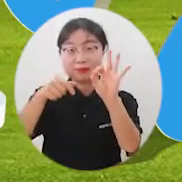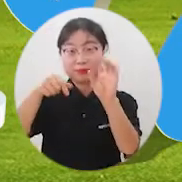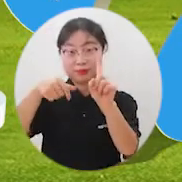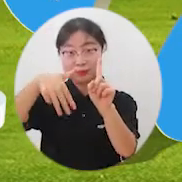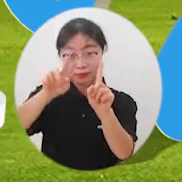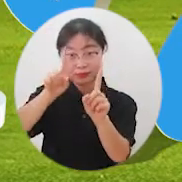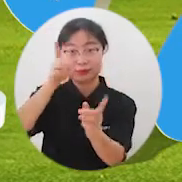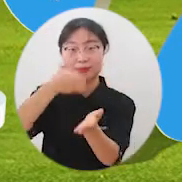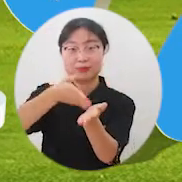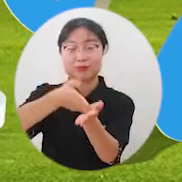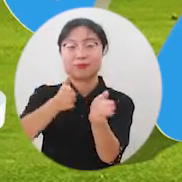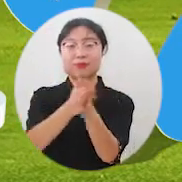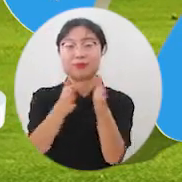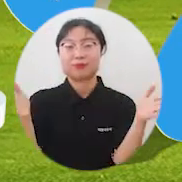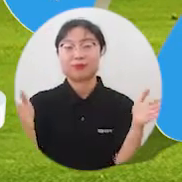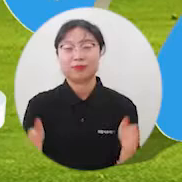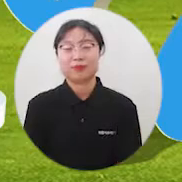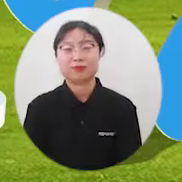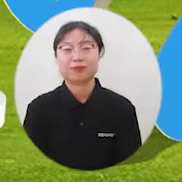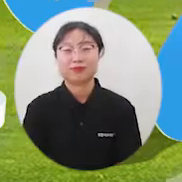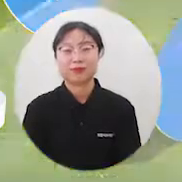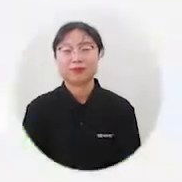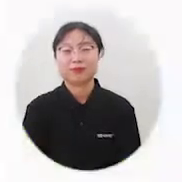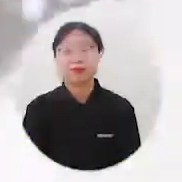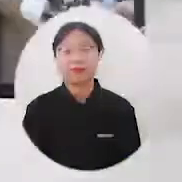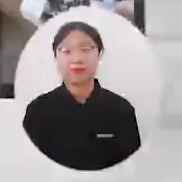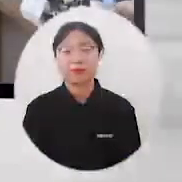1차 의왕시 시정뉴스 시작합니다.